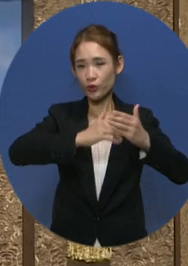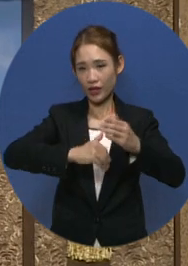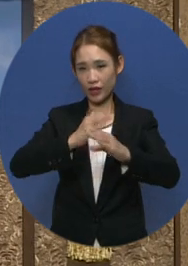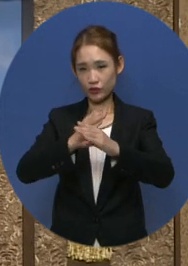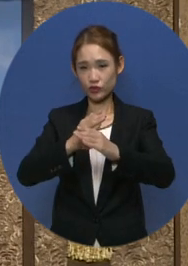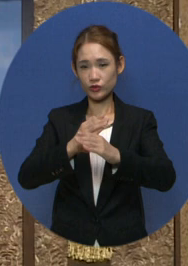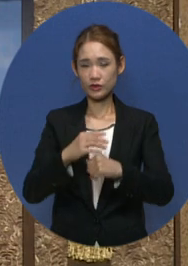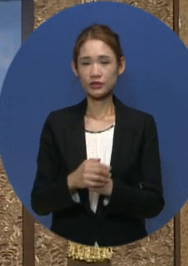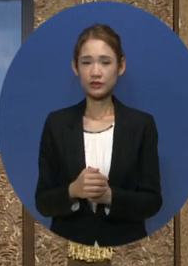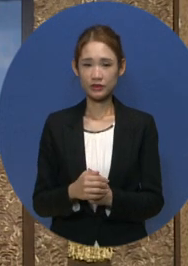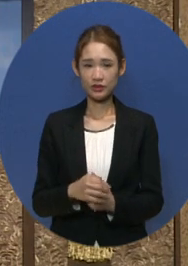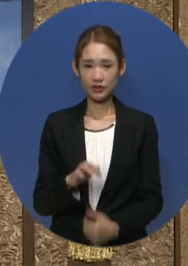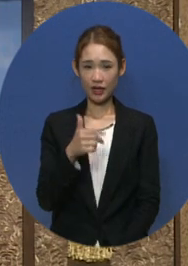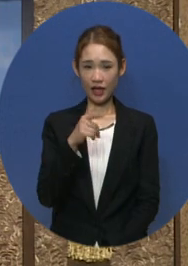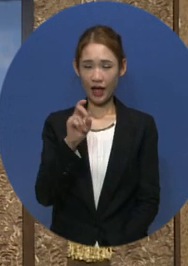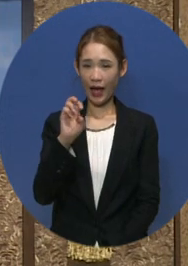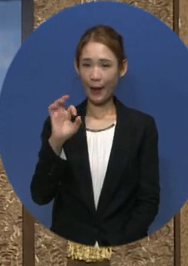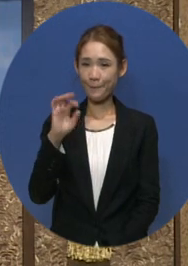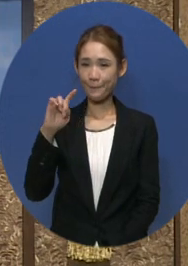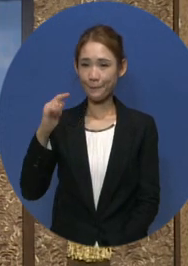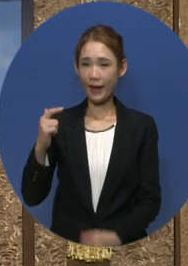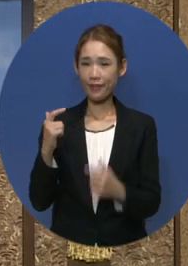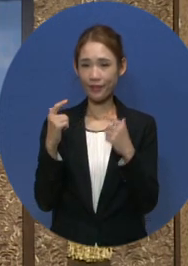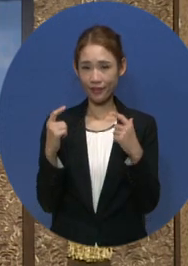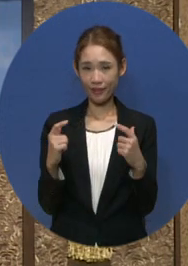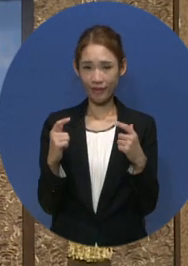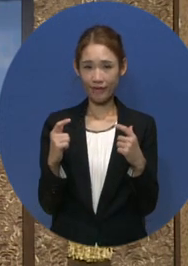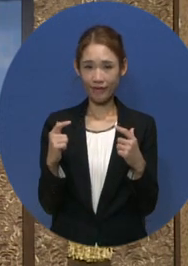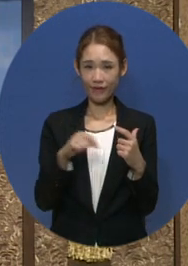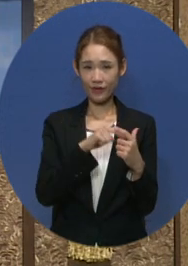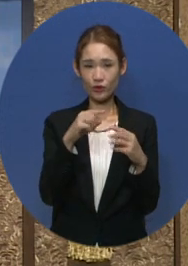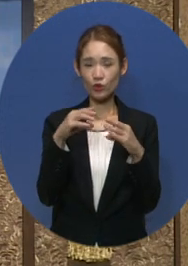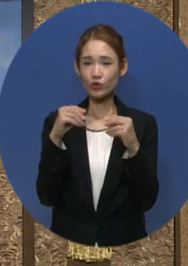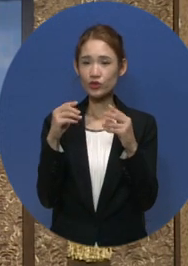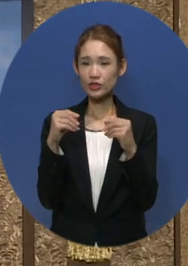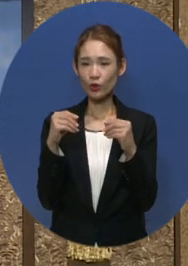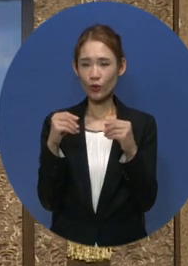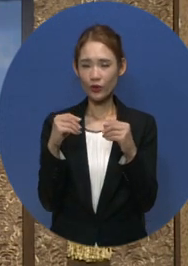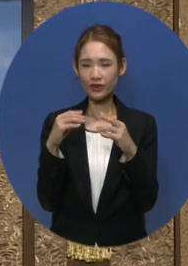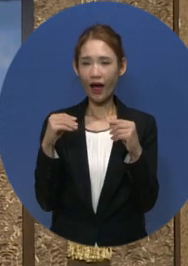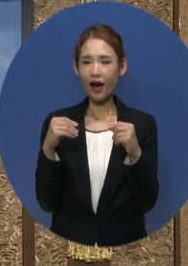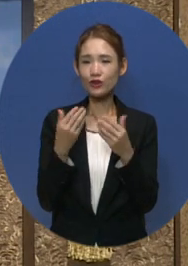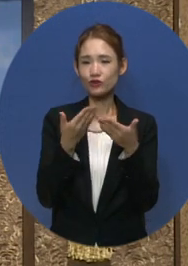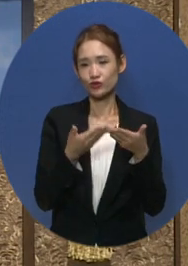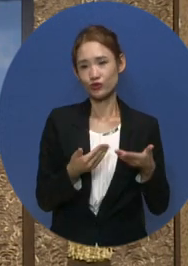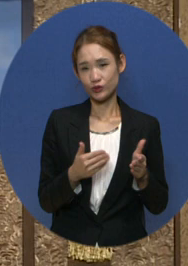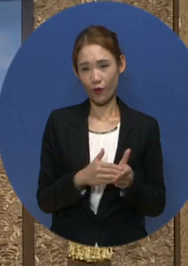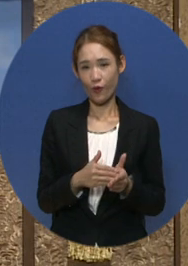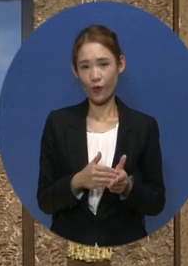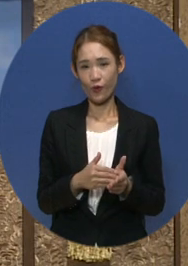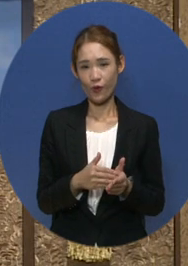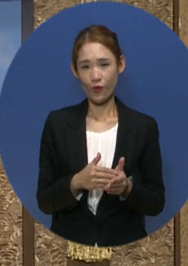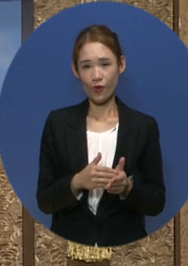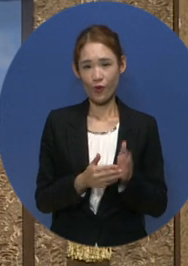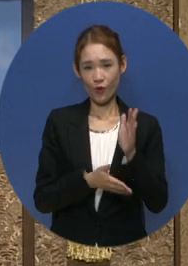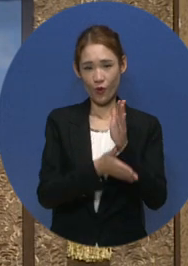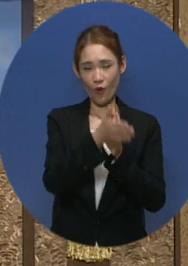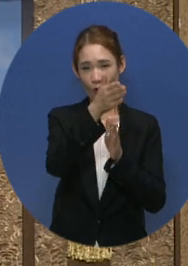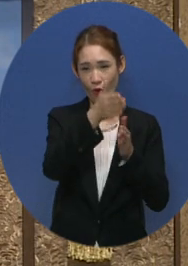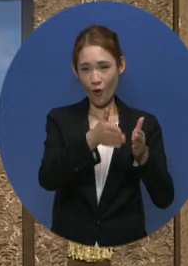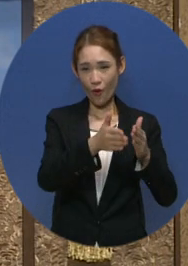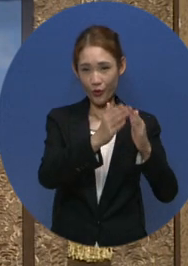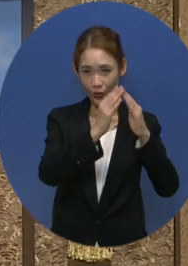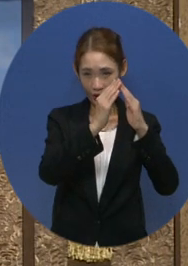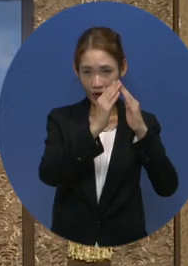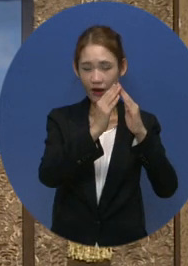그 함안군인데요. 그 군에서 함안군에서 그 토지를 이제 내주셨고 네.